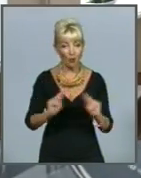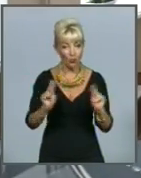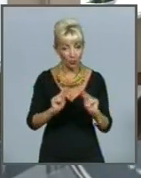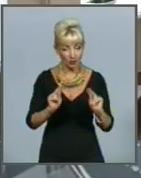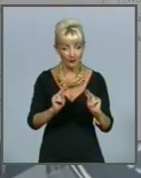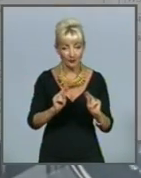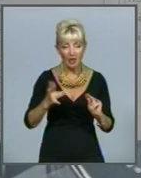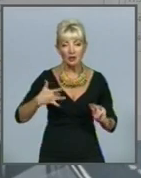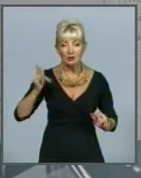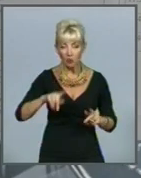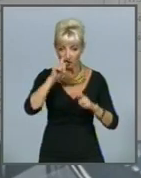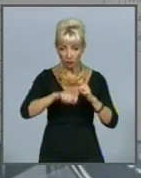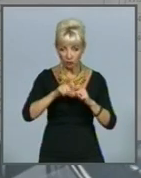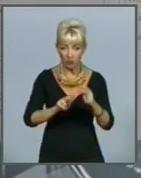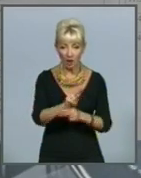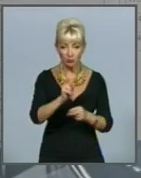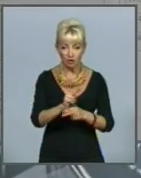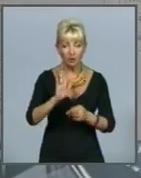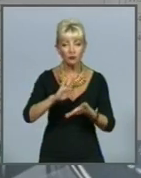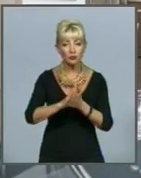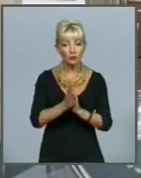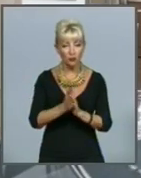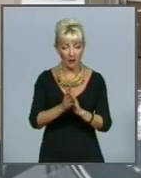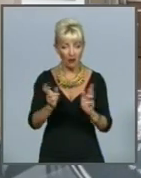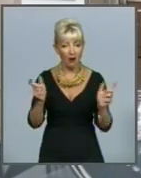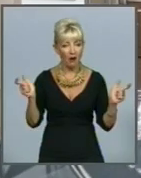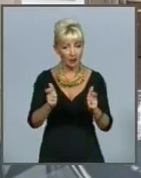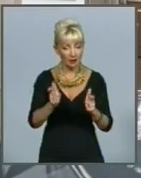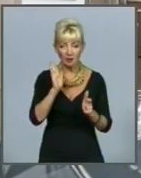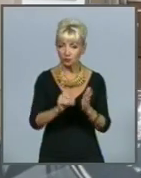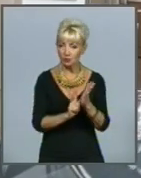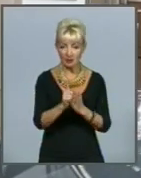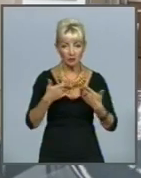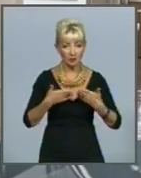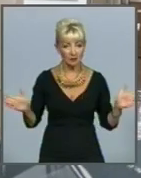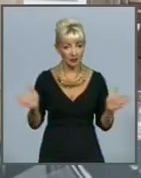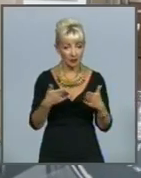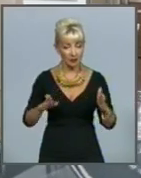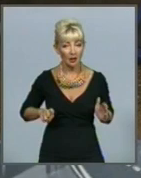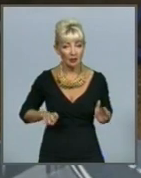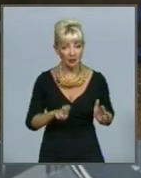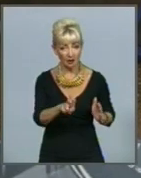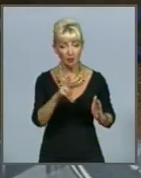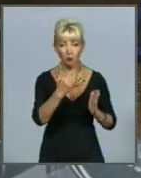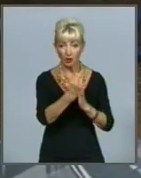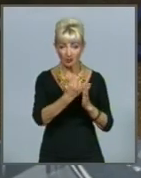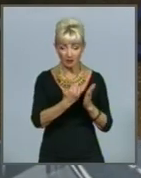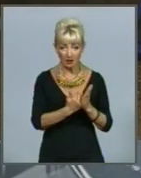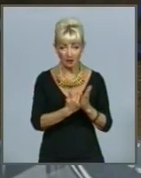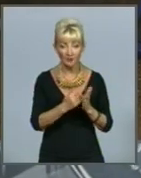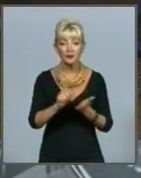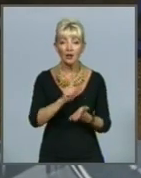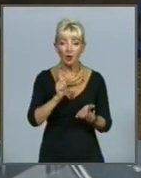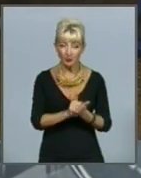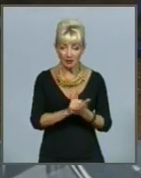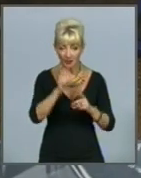процесу в умовах карантину тут буде відразу з порогу. Діти до школи приходитимуть за відповідним розкладом. Обов'язковий скринінг, на